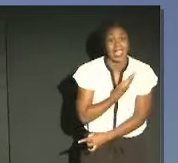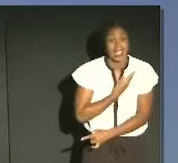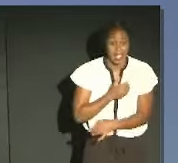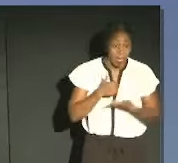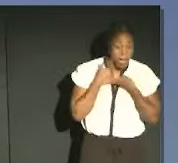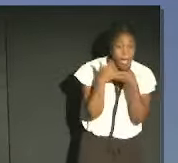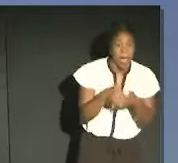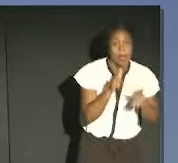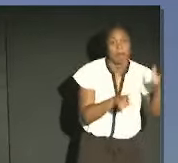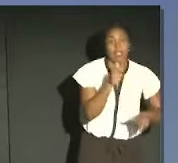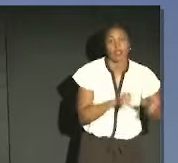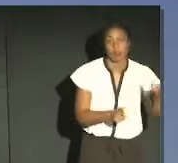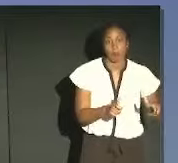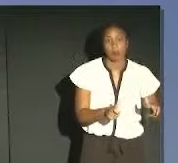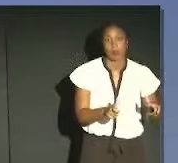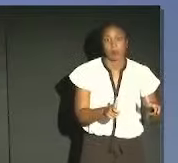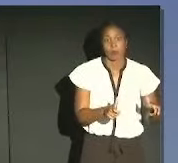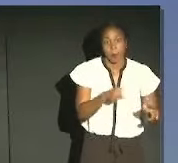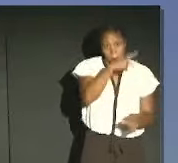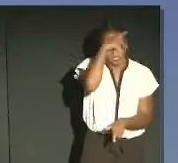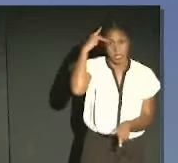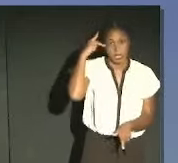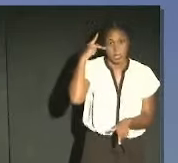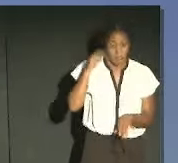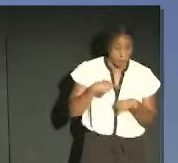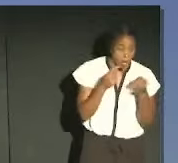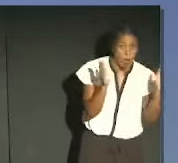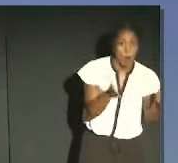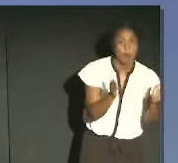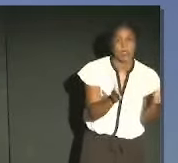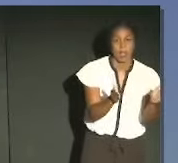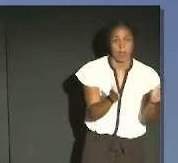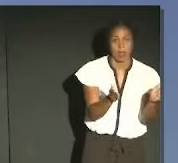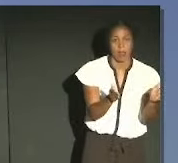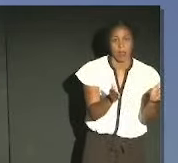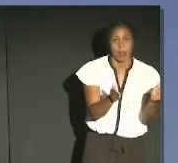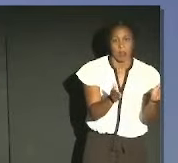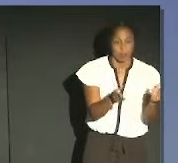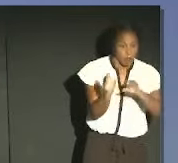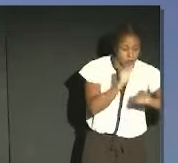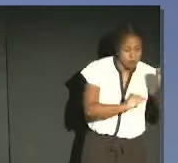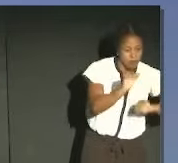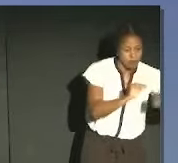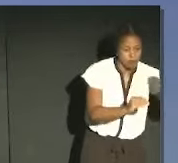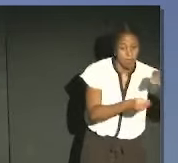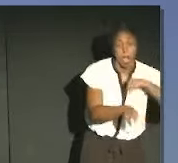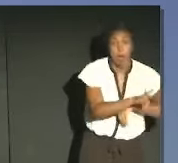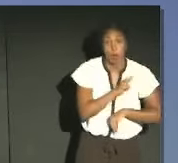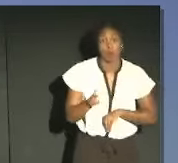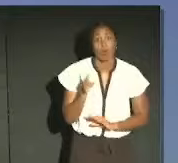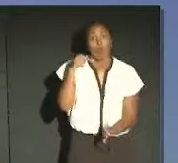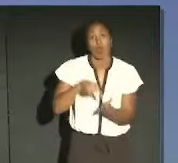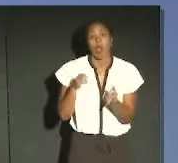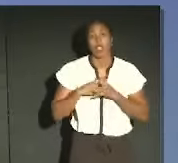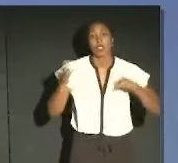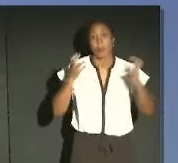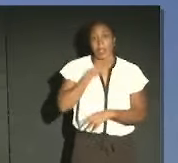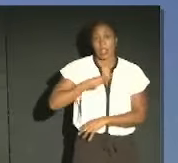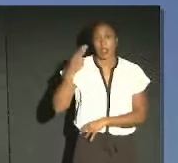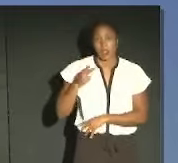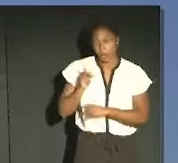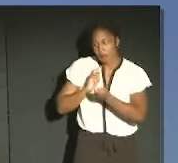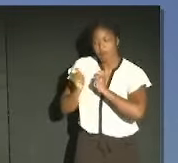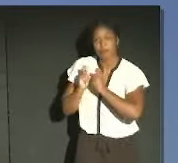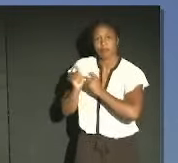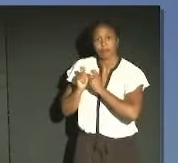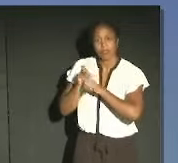Palestiniens ils se sont rendus à l'hôpital et lorsqu'ils sont revenus nous les avons auditionné à l'Assemblée nationale vous savez les